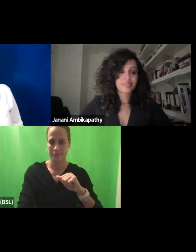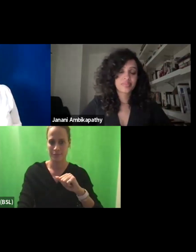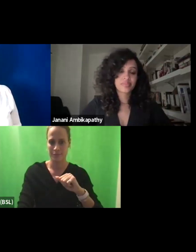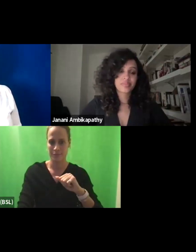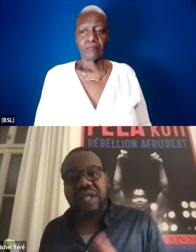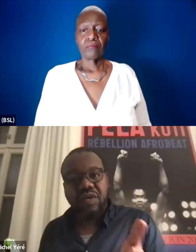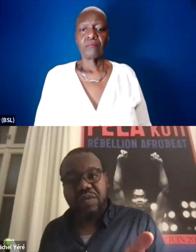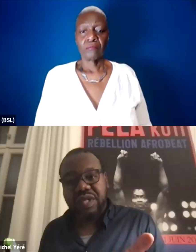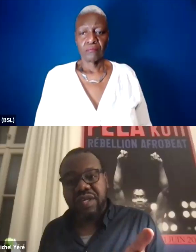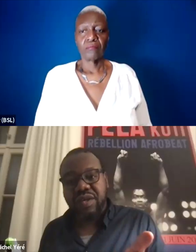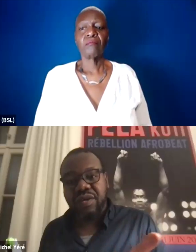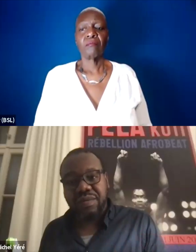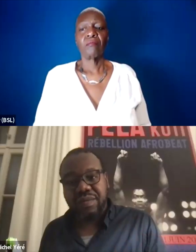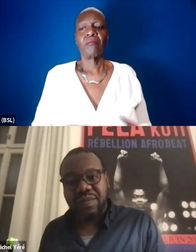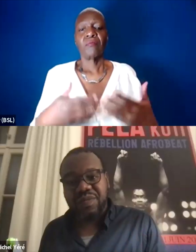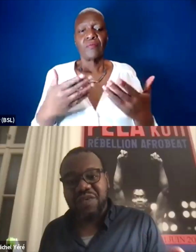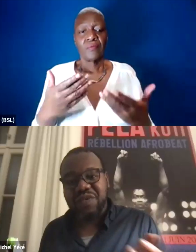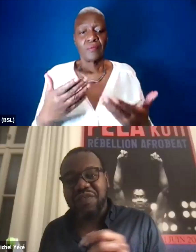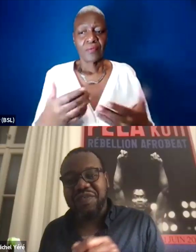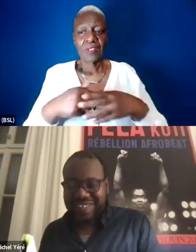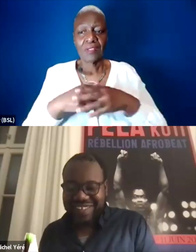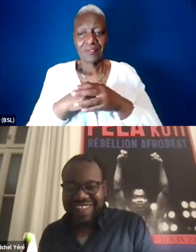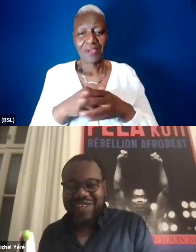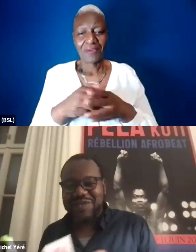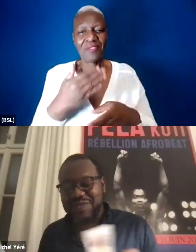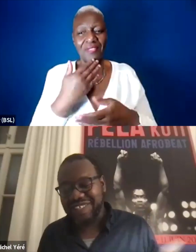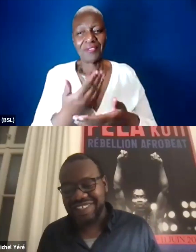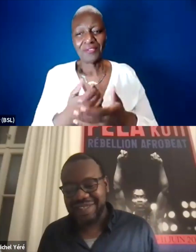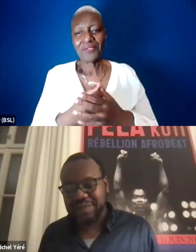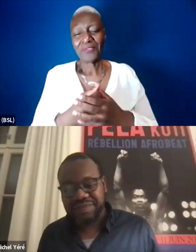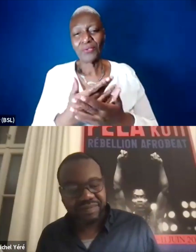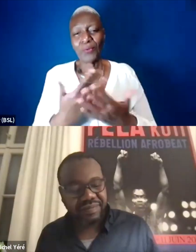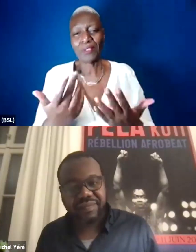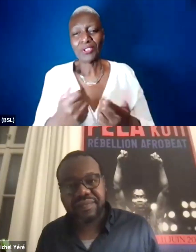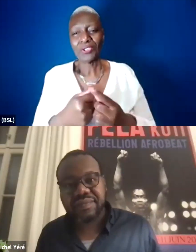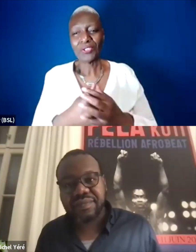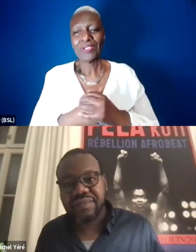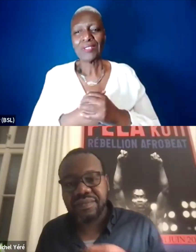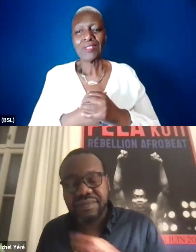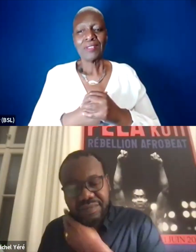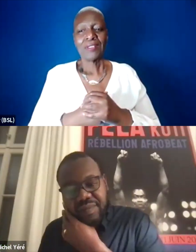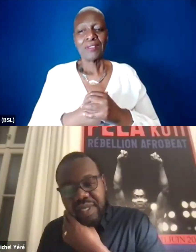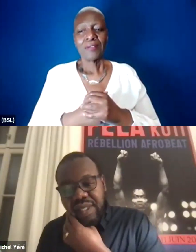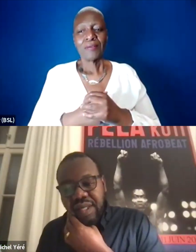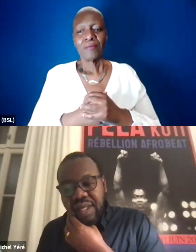And I mean, I will take you up, Janani, on your generous offer. Thank you so much.